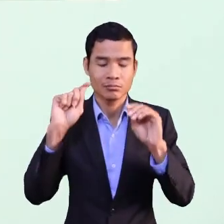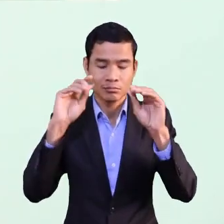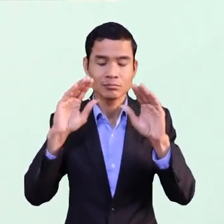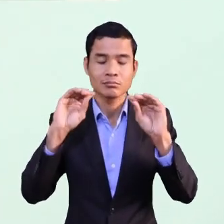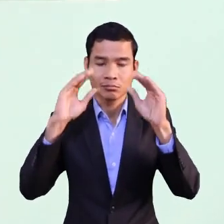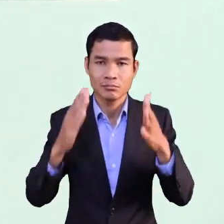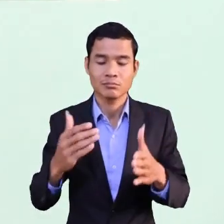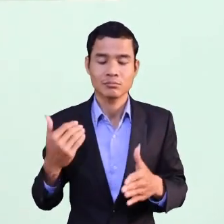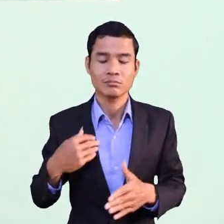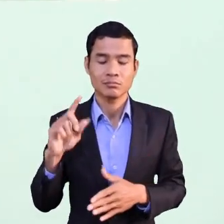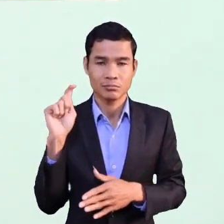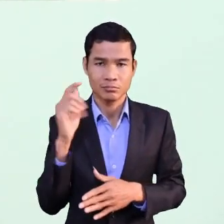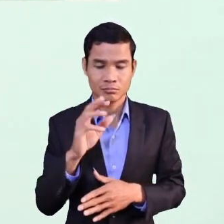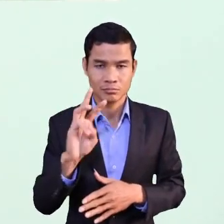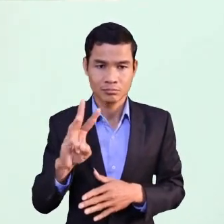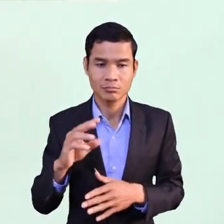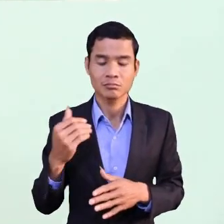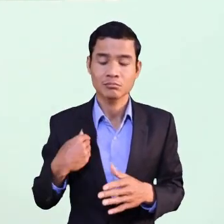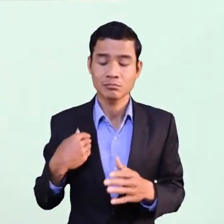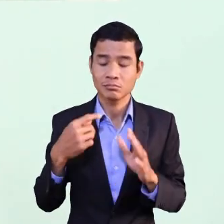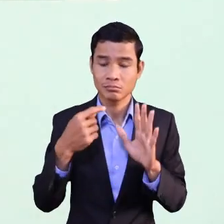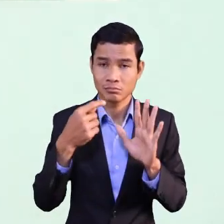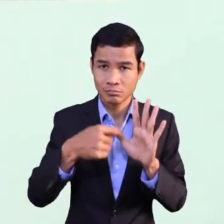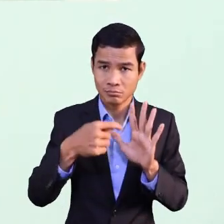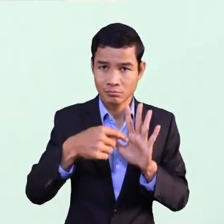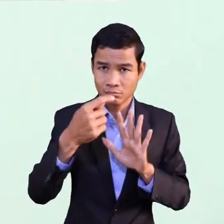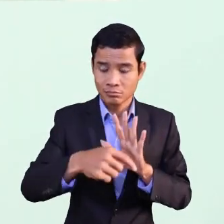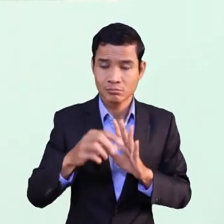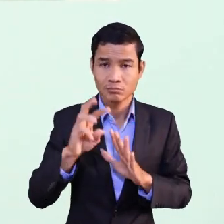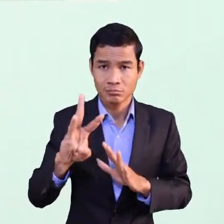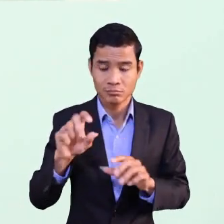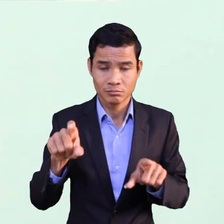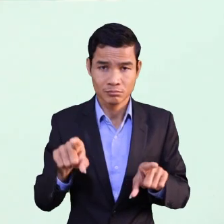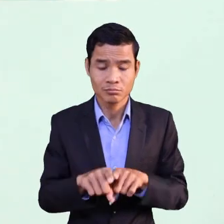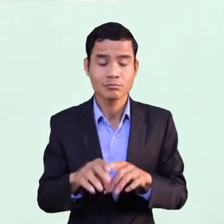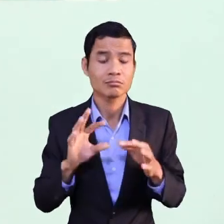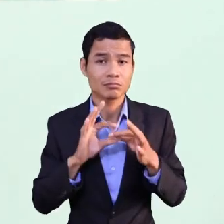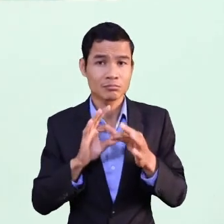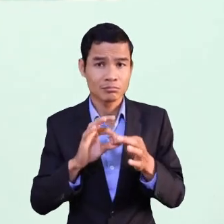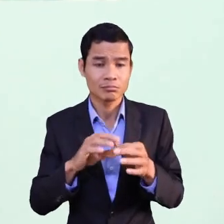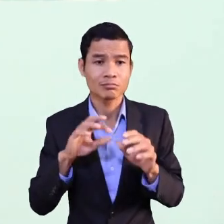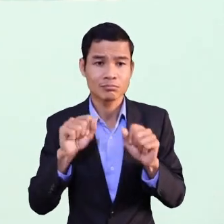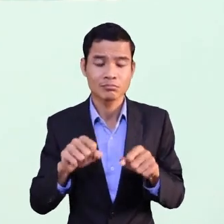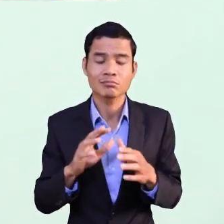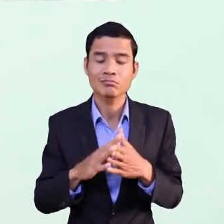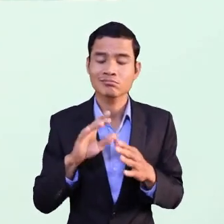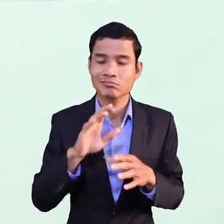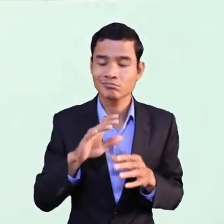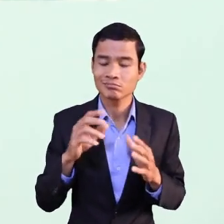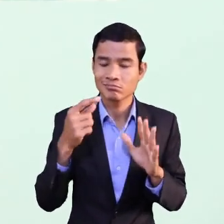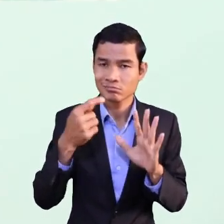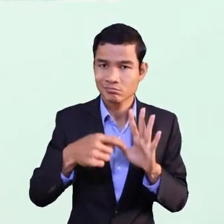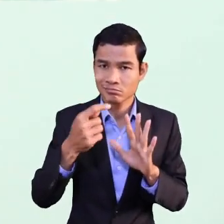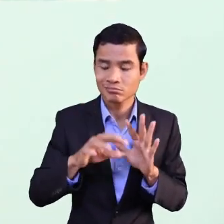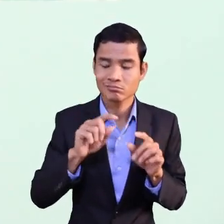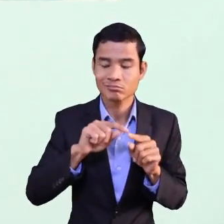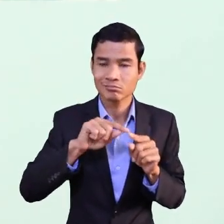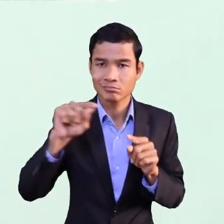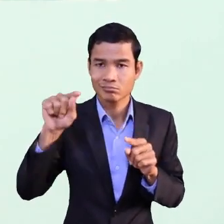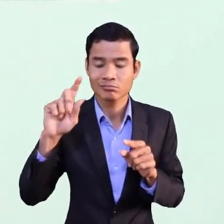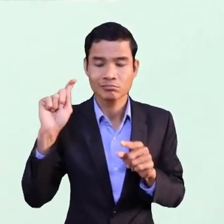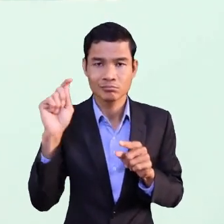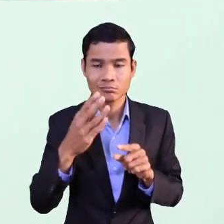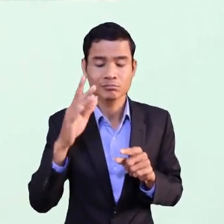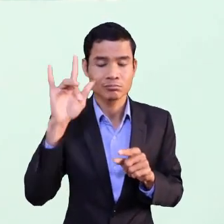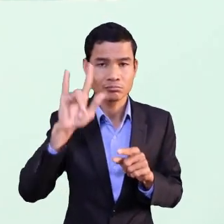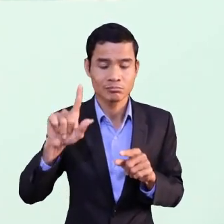ហើយក៏មានចាស្រៈចំនួន3ដែរដែលអ្នកគ្រូភ្ជាប់ចាពីស្រៈទៅនឹងរូបភាពណាដោយប្រើចង្អុល